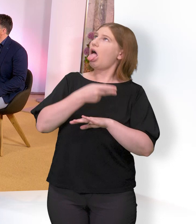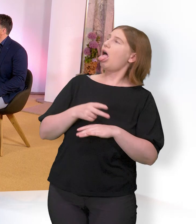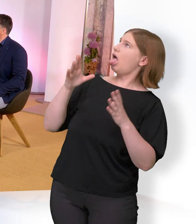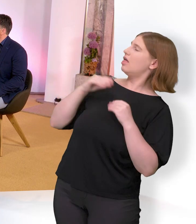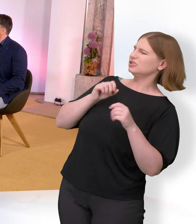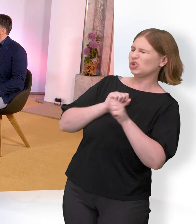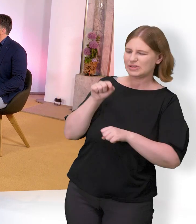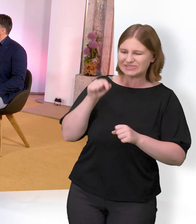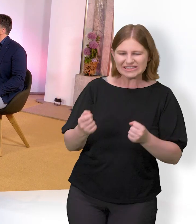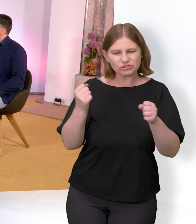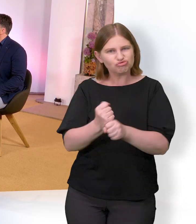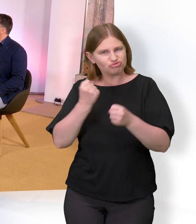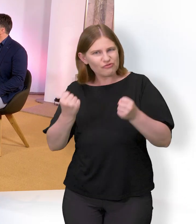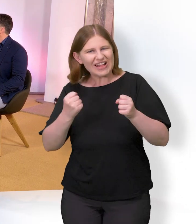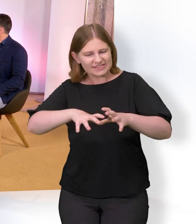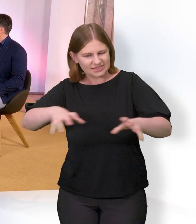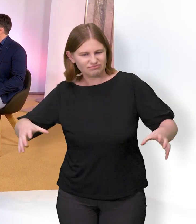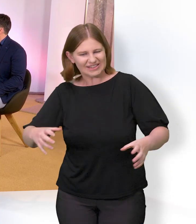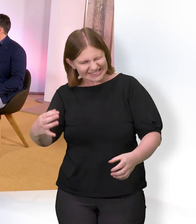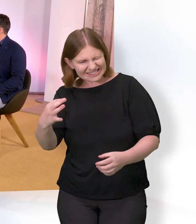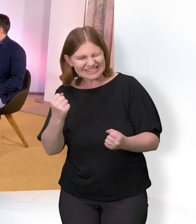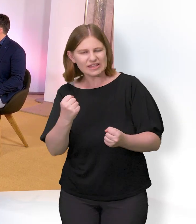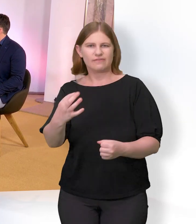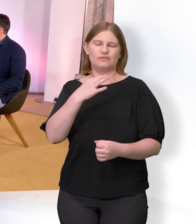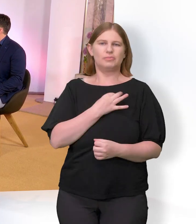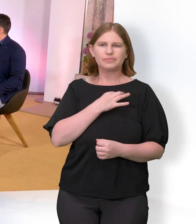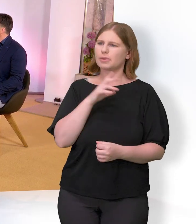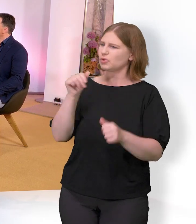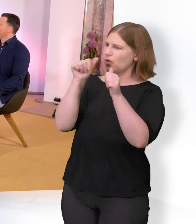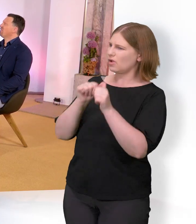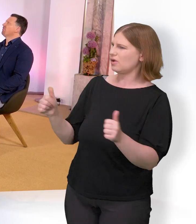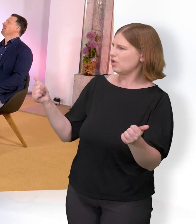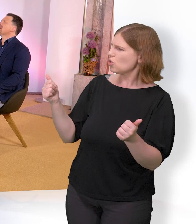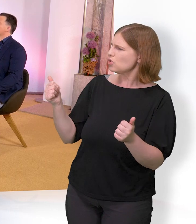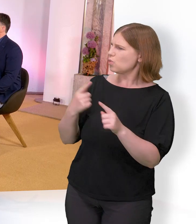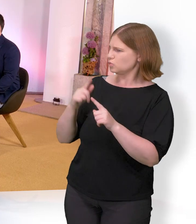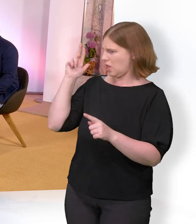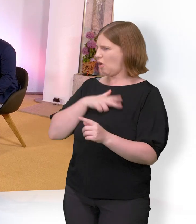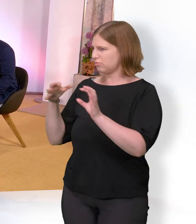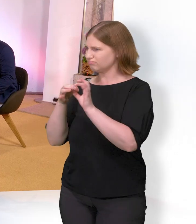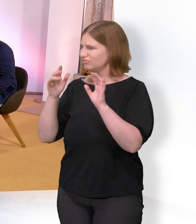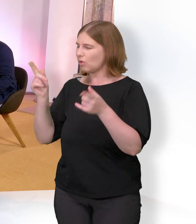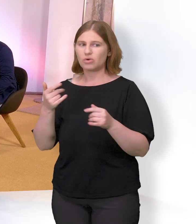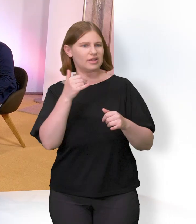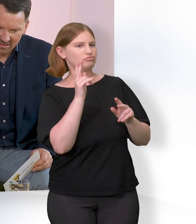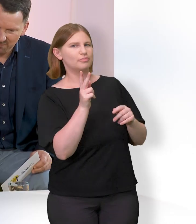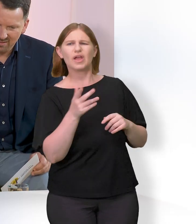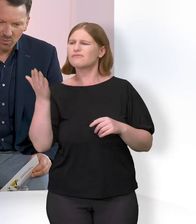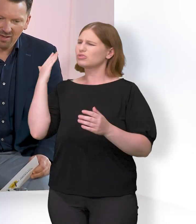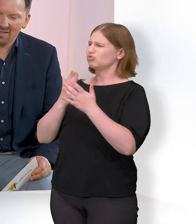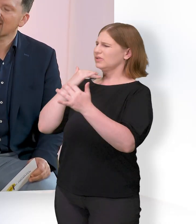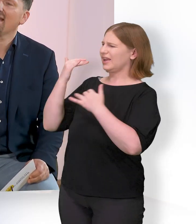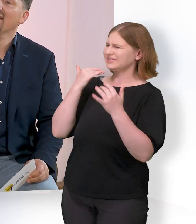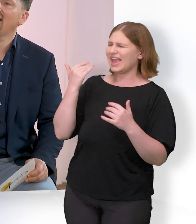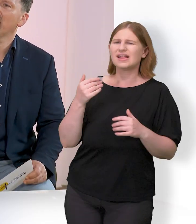der ist sicher. Also Glaube hat auch was mit Glück zu tun. Wir haben vorhin gehört, eine Harvard-Studie, die